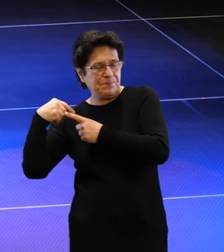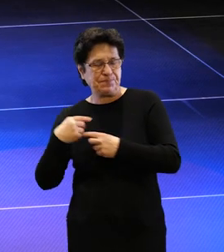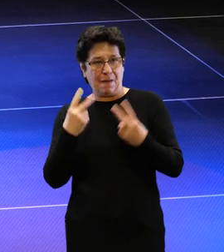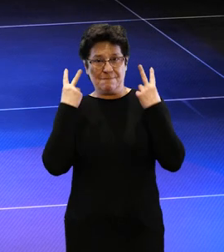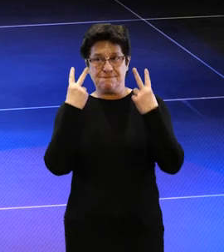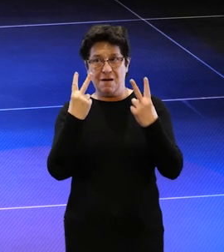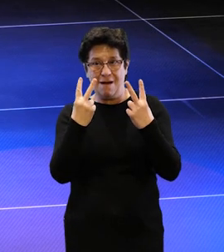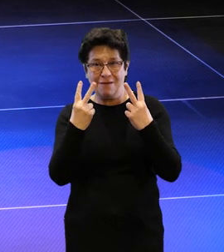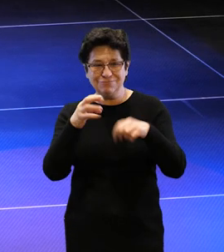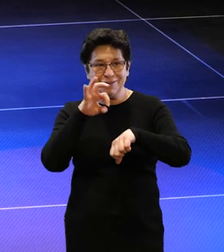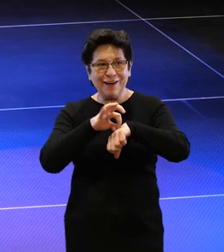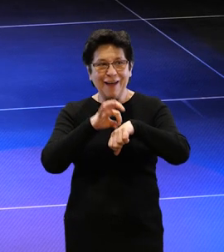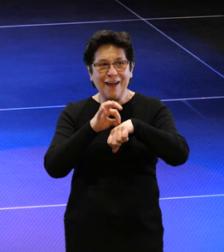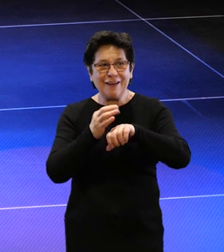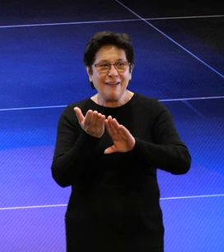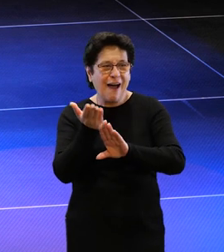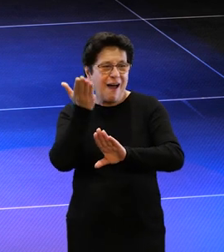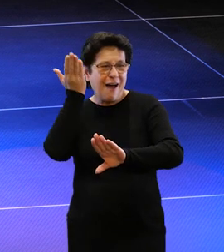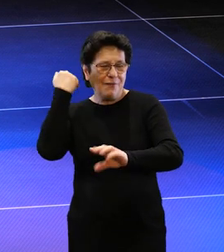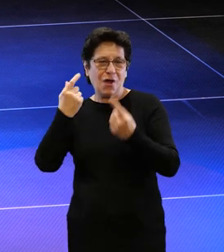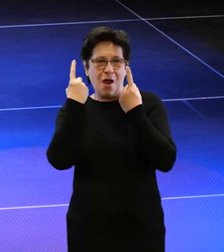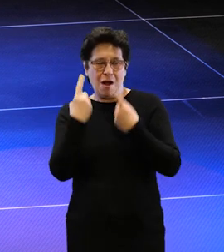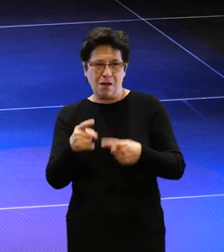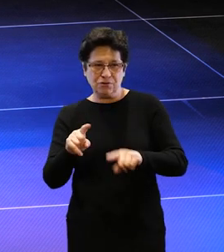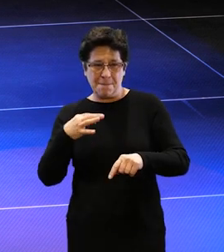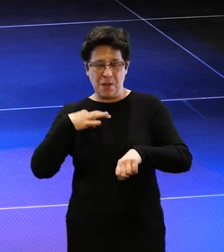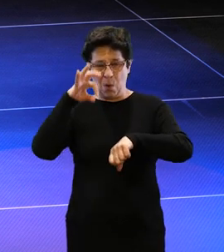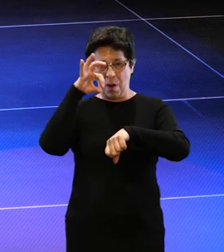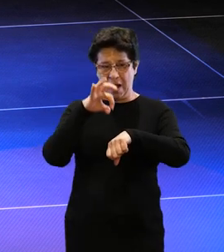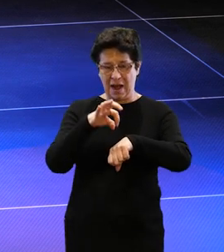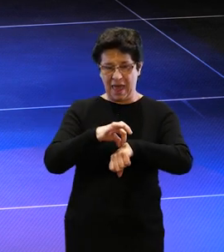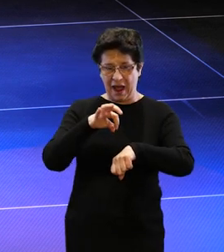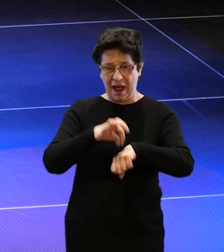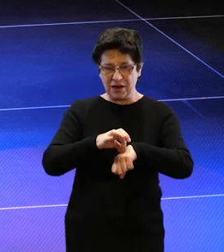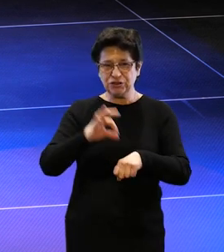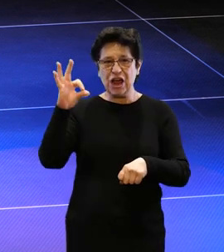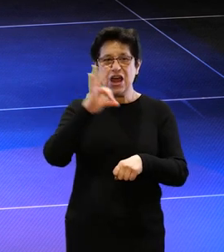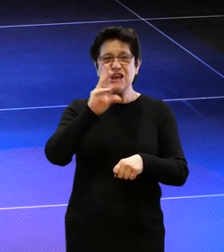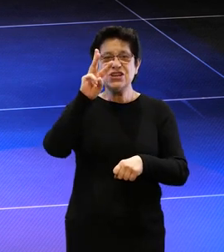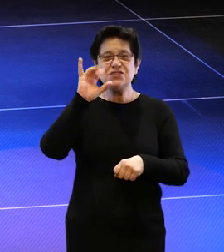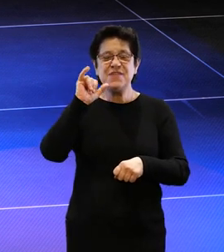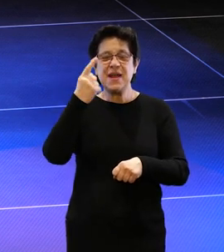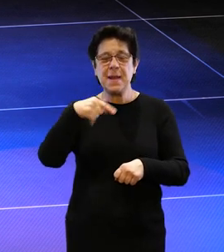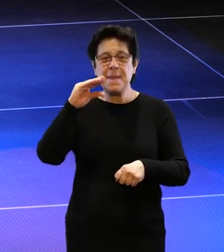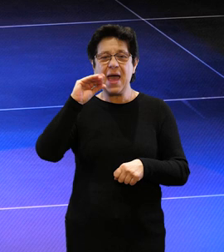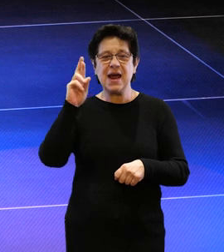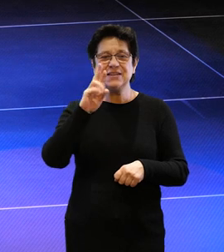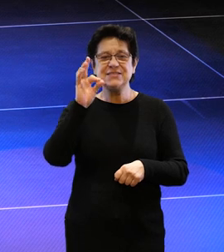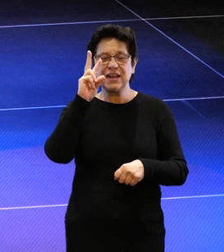lekarzem dawnego Leszna dla mojego dziadka był doktor Bronisław Świderski No jest to w